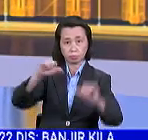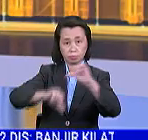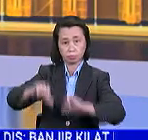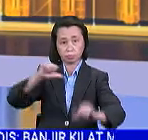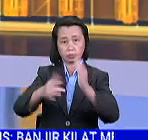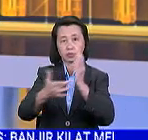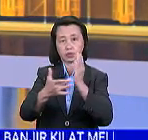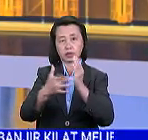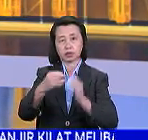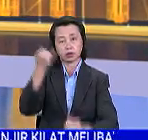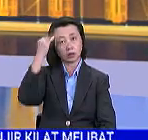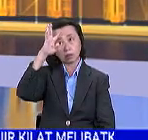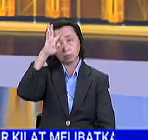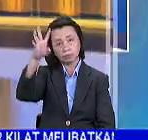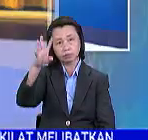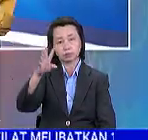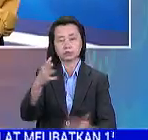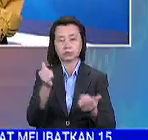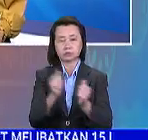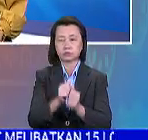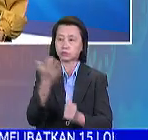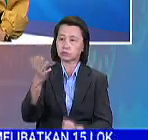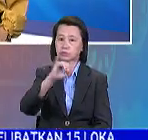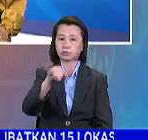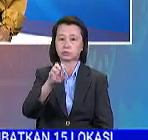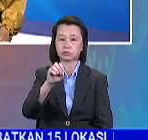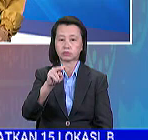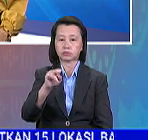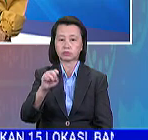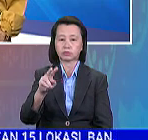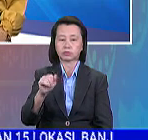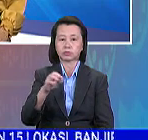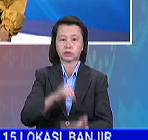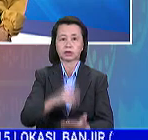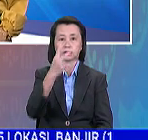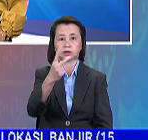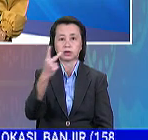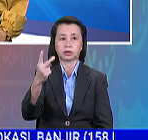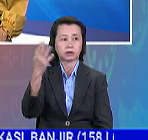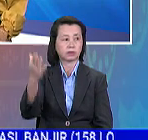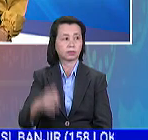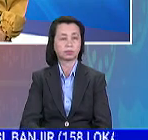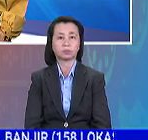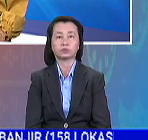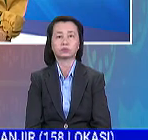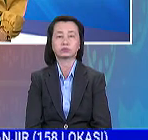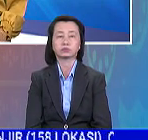induk teknologi dan inovasi perinciannya langsung bersama JYJ diikuti kenapa lo segan